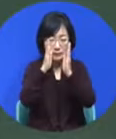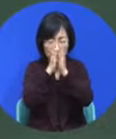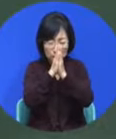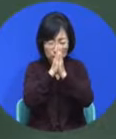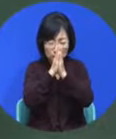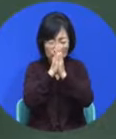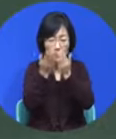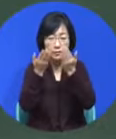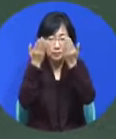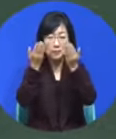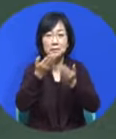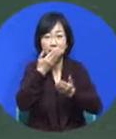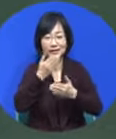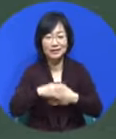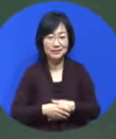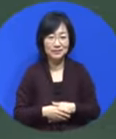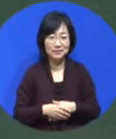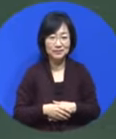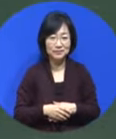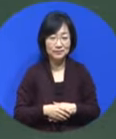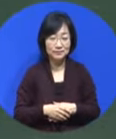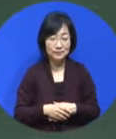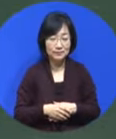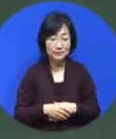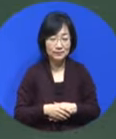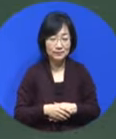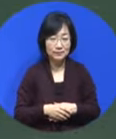겁니다 이때부터 뭐가